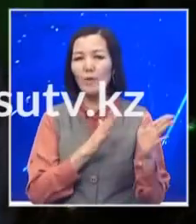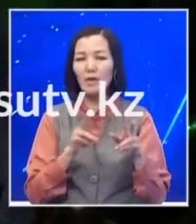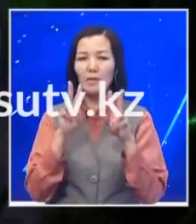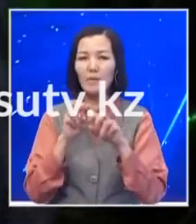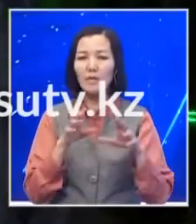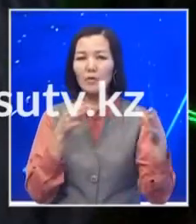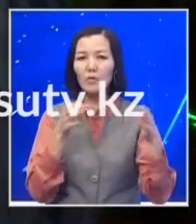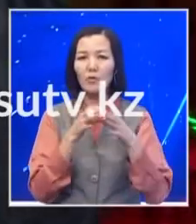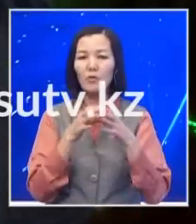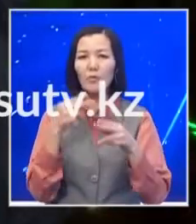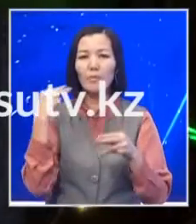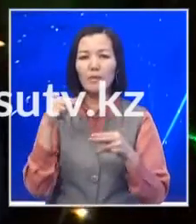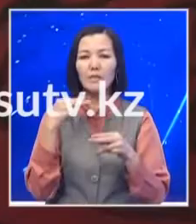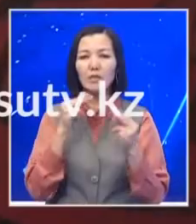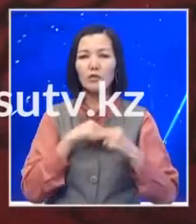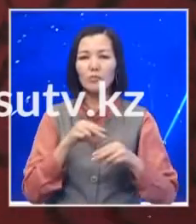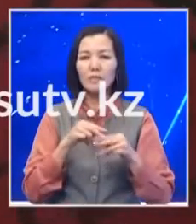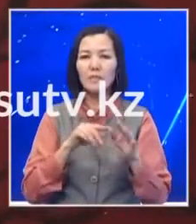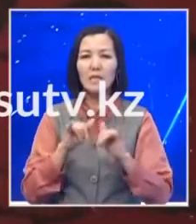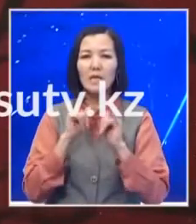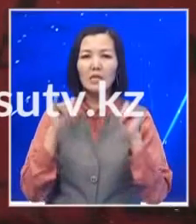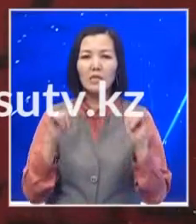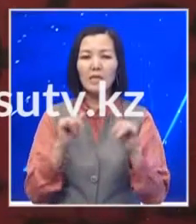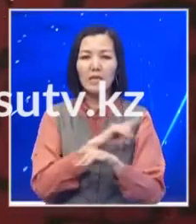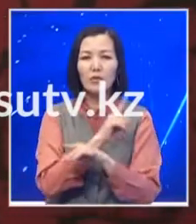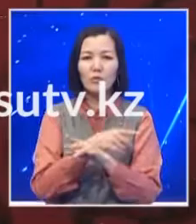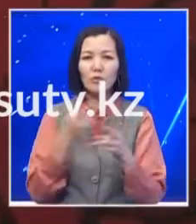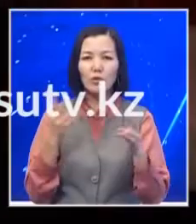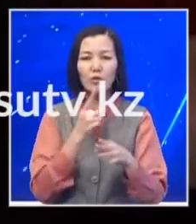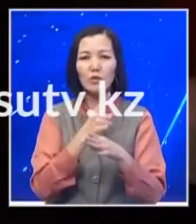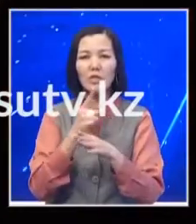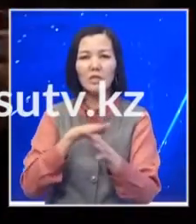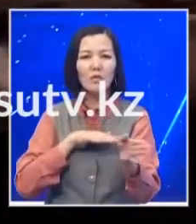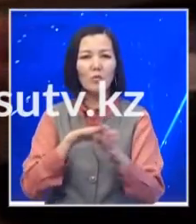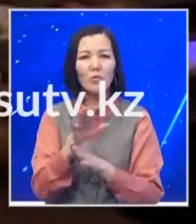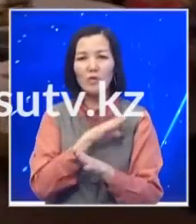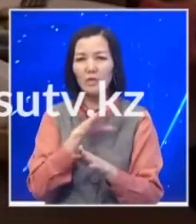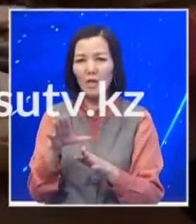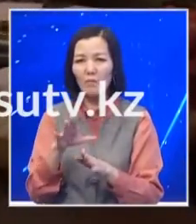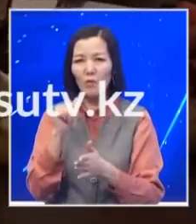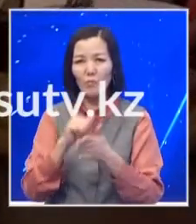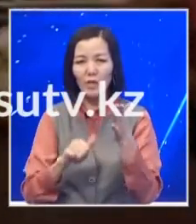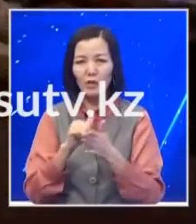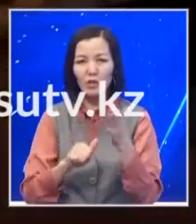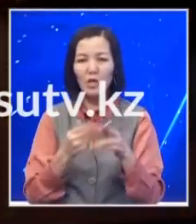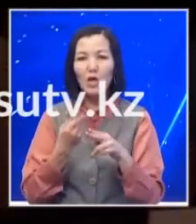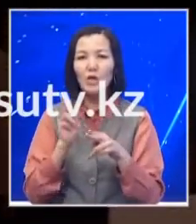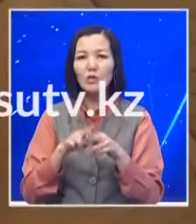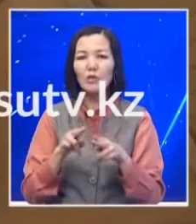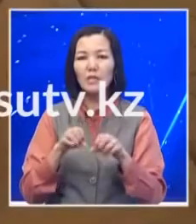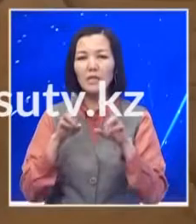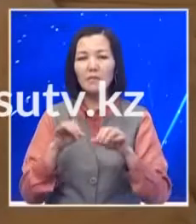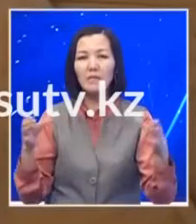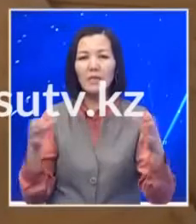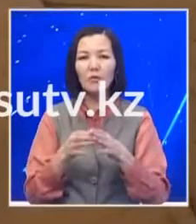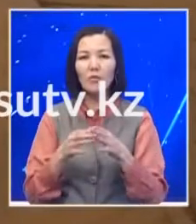топтары президент жұмысын жандандыруды талап етті. Шектеулердің орындалмауы шиеленіске себеп екенін атады. Арнайы топтар бір